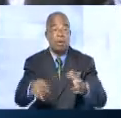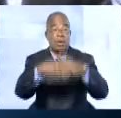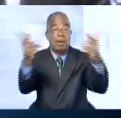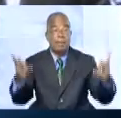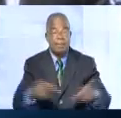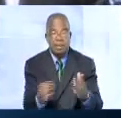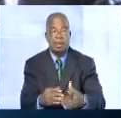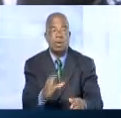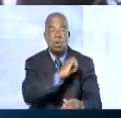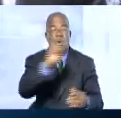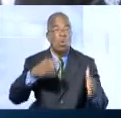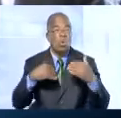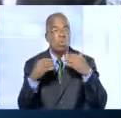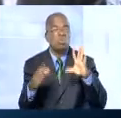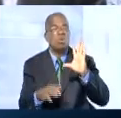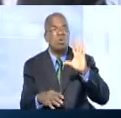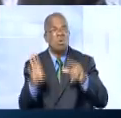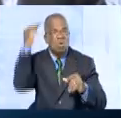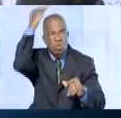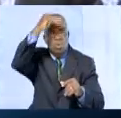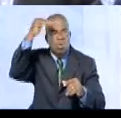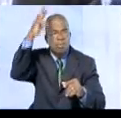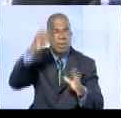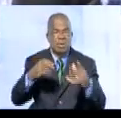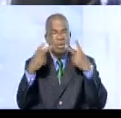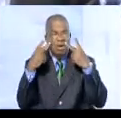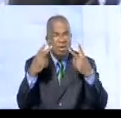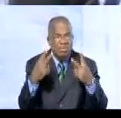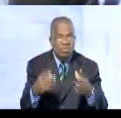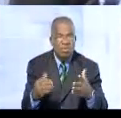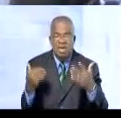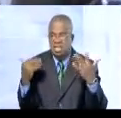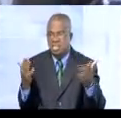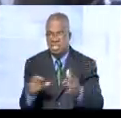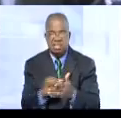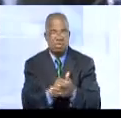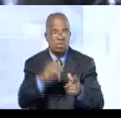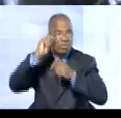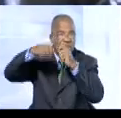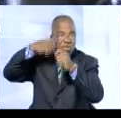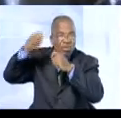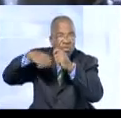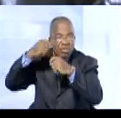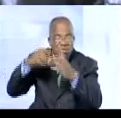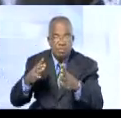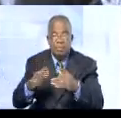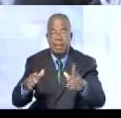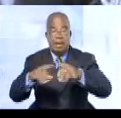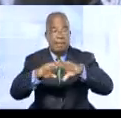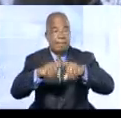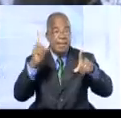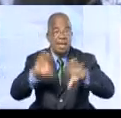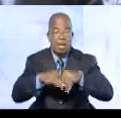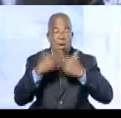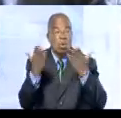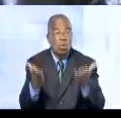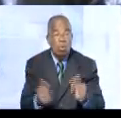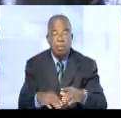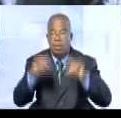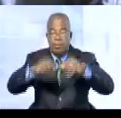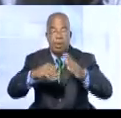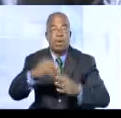de pêche au Maroc et on va essayer de regarder comment nous allons construire ensemble ce village de